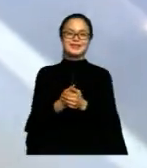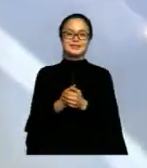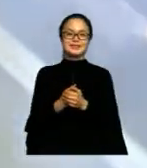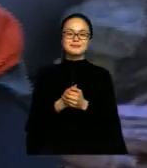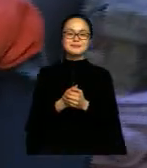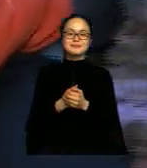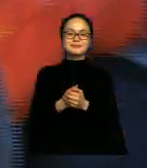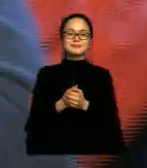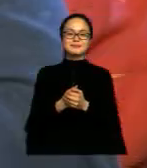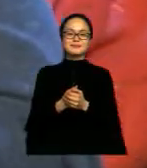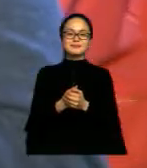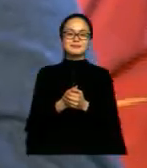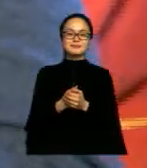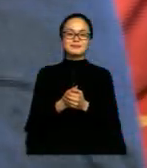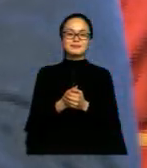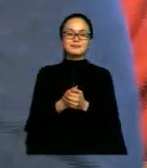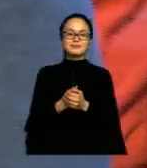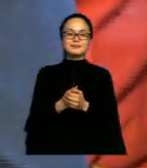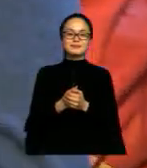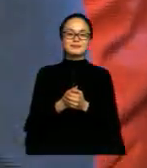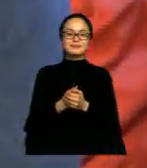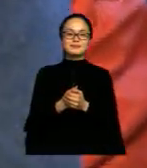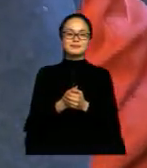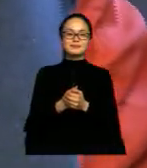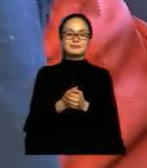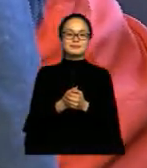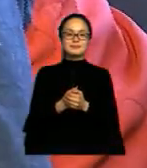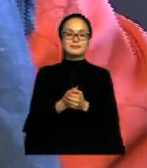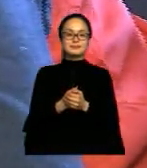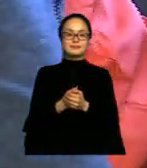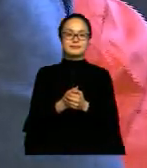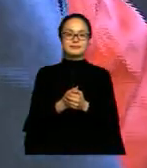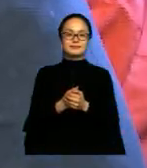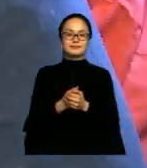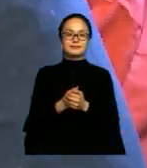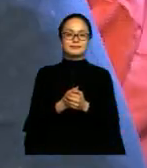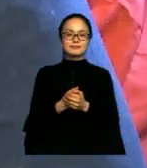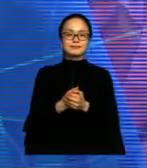추위를 녹이고 있습니다. 딜라이브 서울 경기 케이블 TV 유승환입니다.